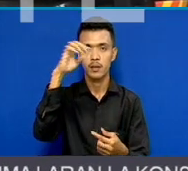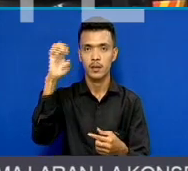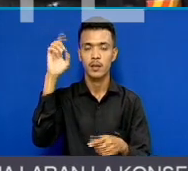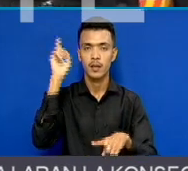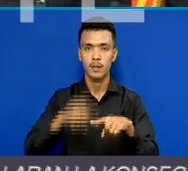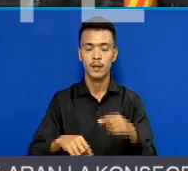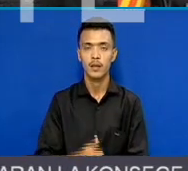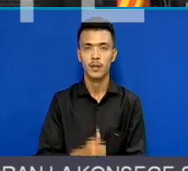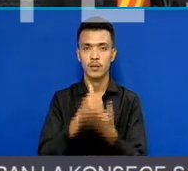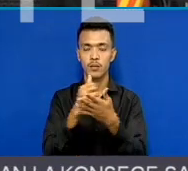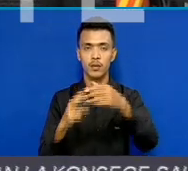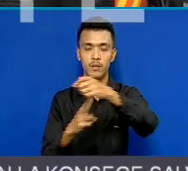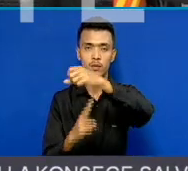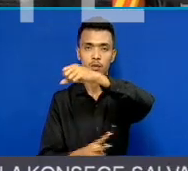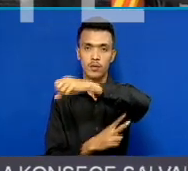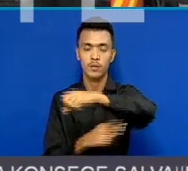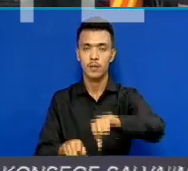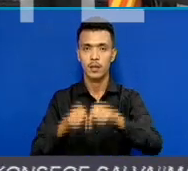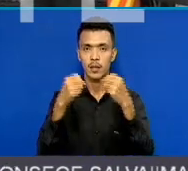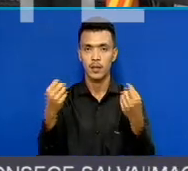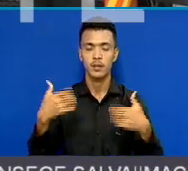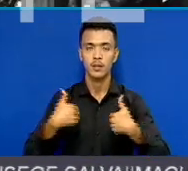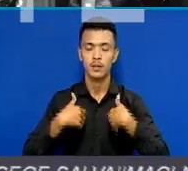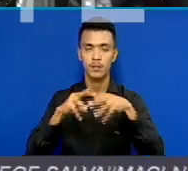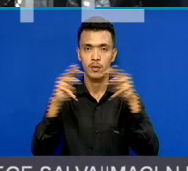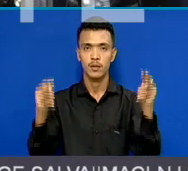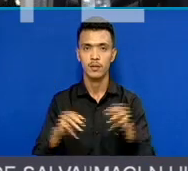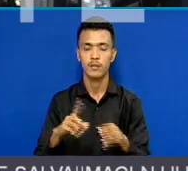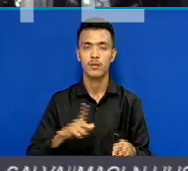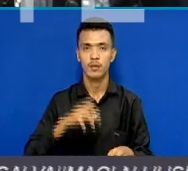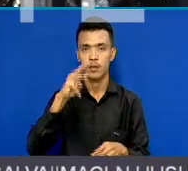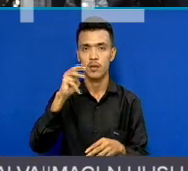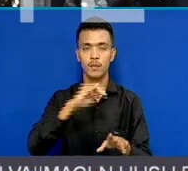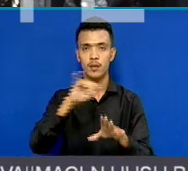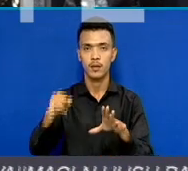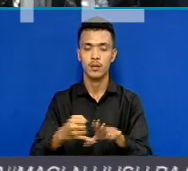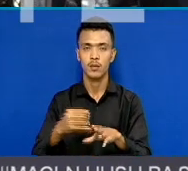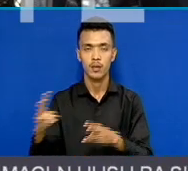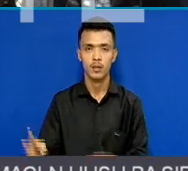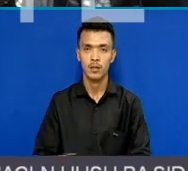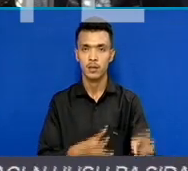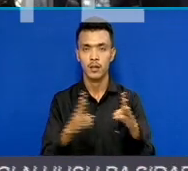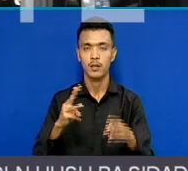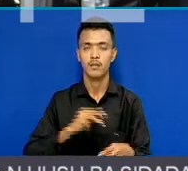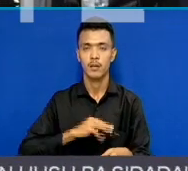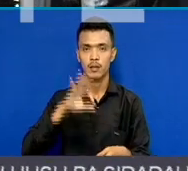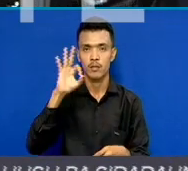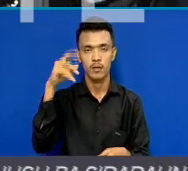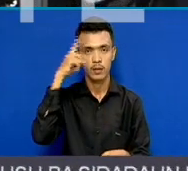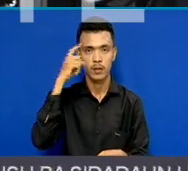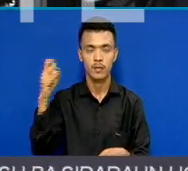halo intervenção ba ponte Nebecoto e ha município Lautem, inclui estrada ida e ha município Manofahi, tamba companhia